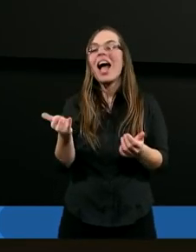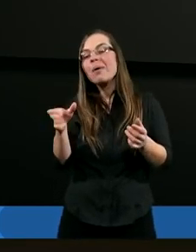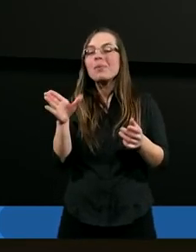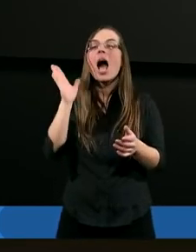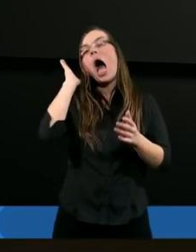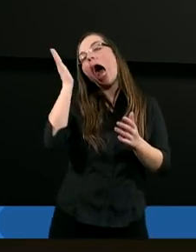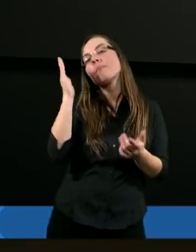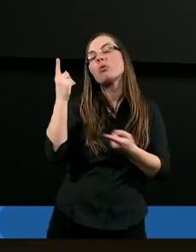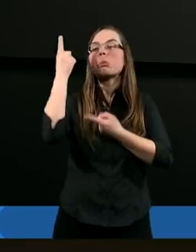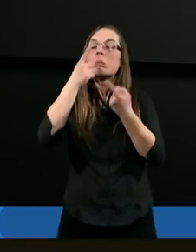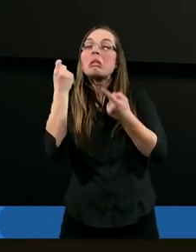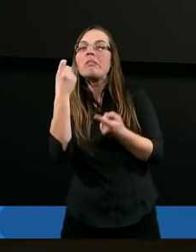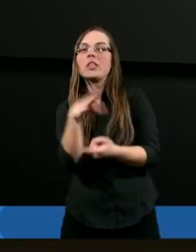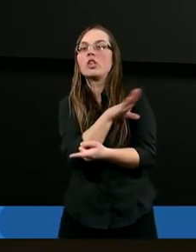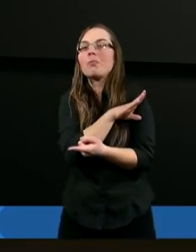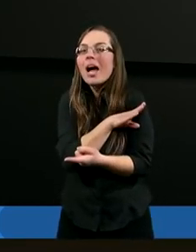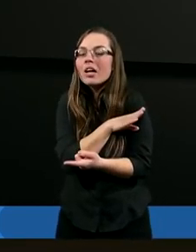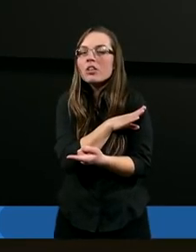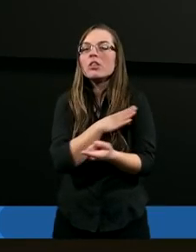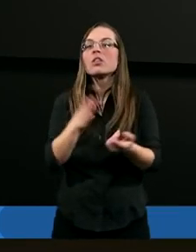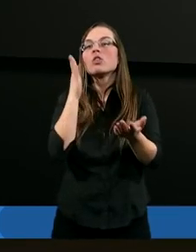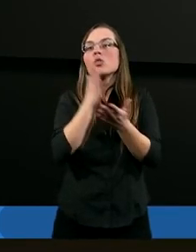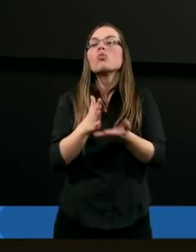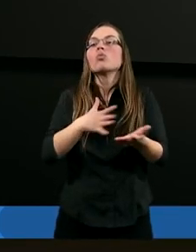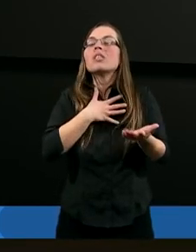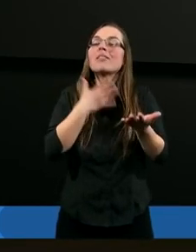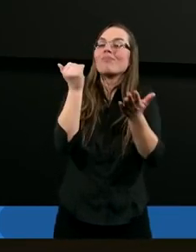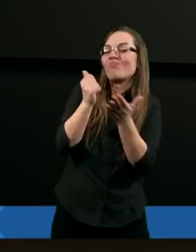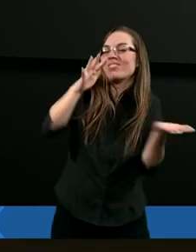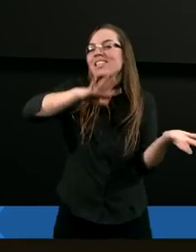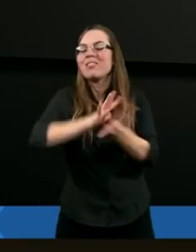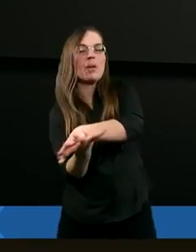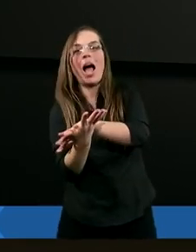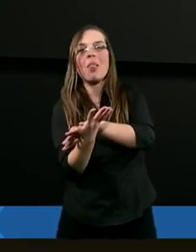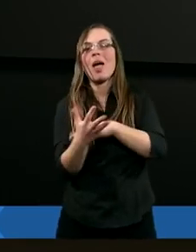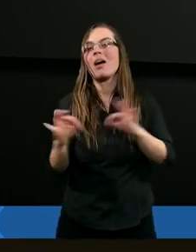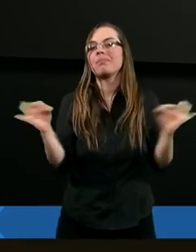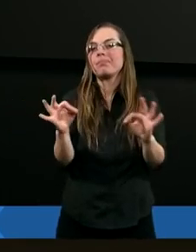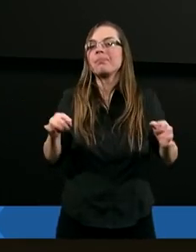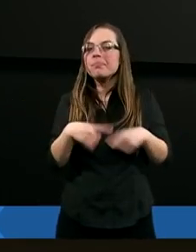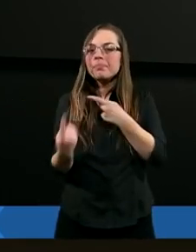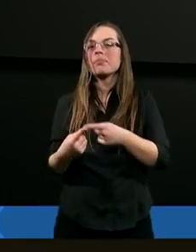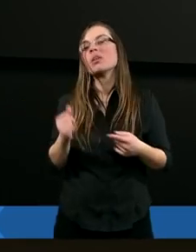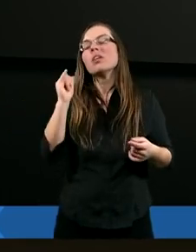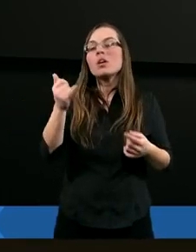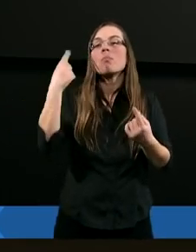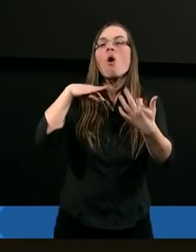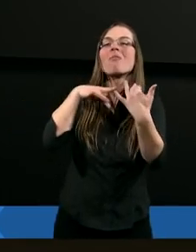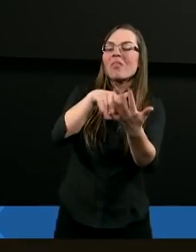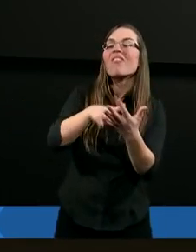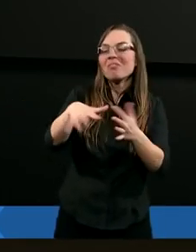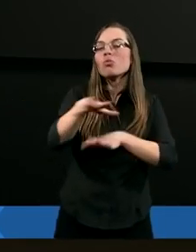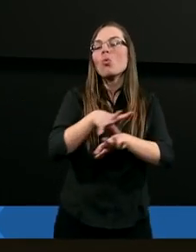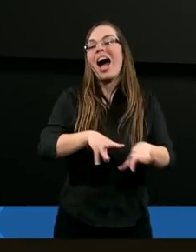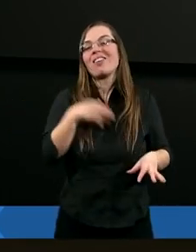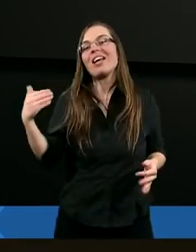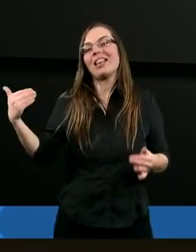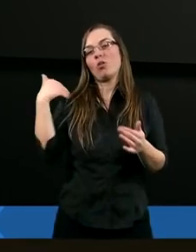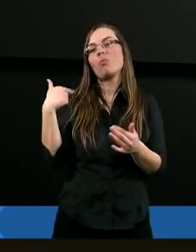tam, a później szli na śmierć. Żeby się tak zmienić, to musieli być pod wpływem Ducha